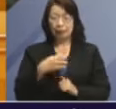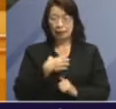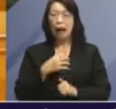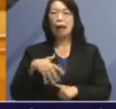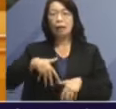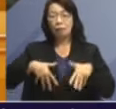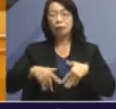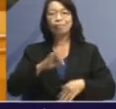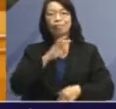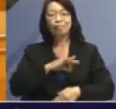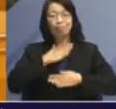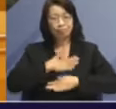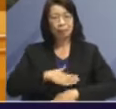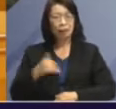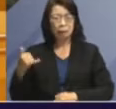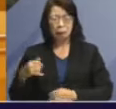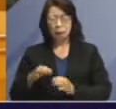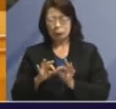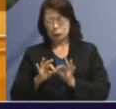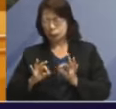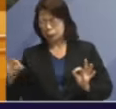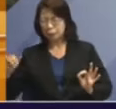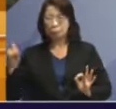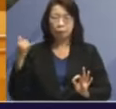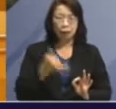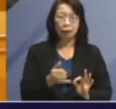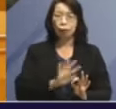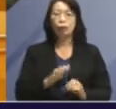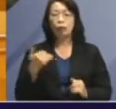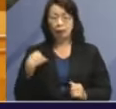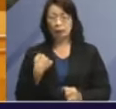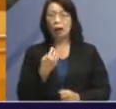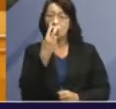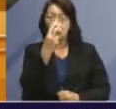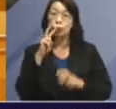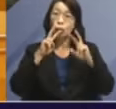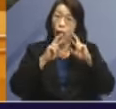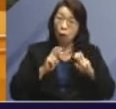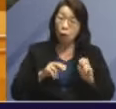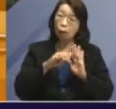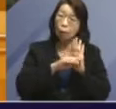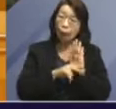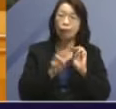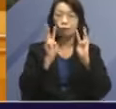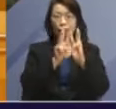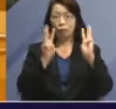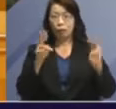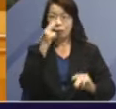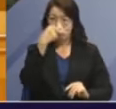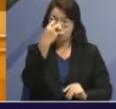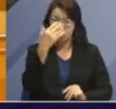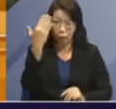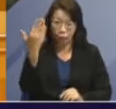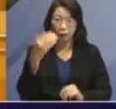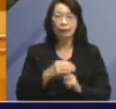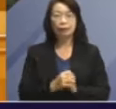นไม่ต้องเดินทางมาศาลโดยสามารถดำเนินคดีได้หลายช่องทางอย่างยื่นฟ้องเนี่ยสามาร